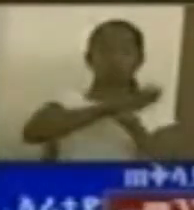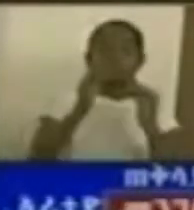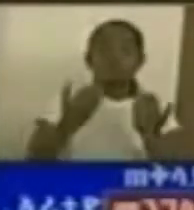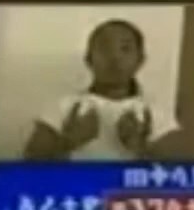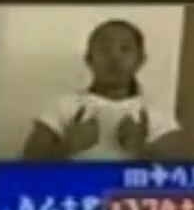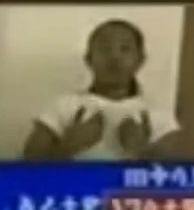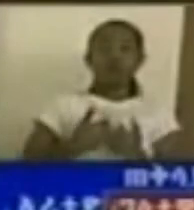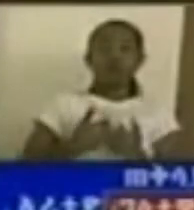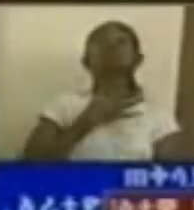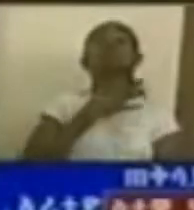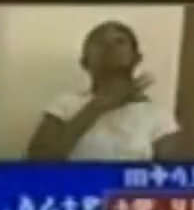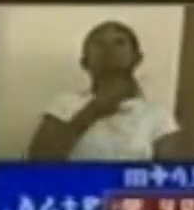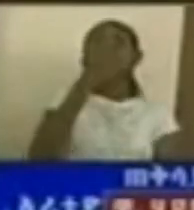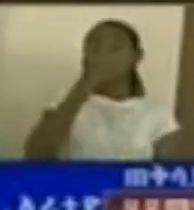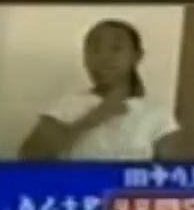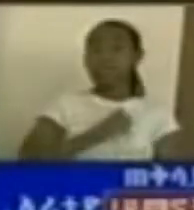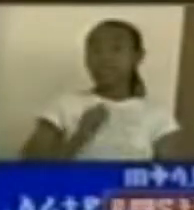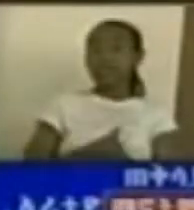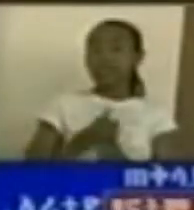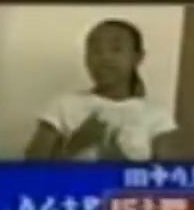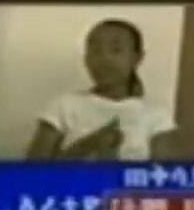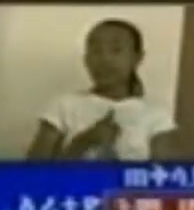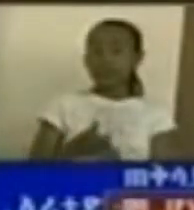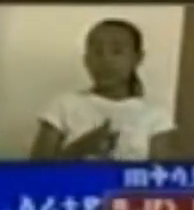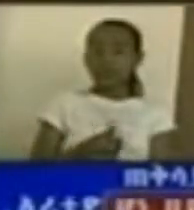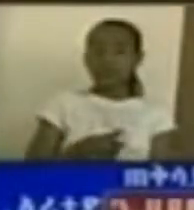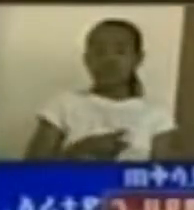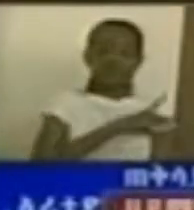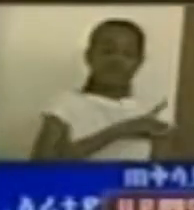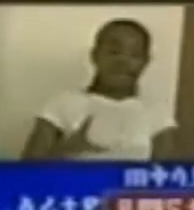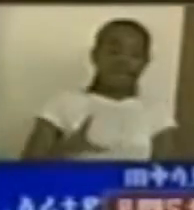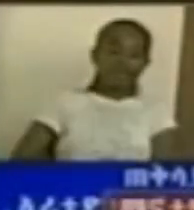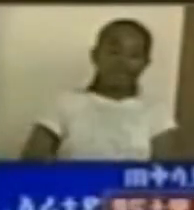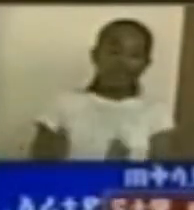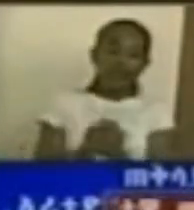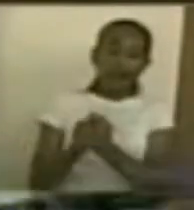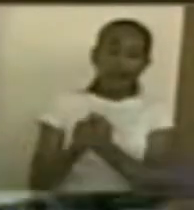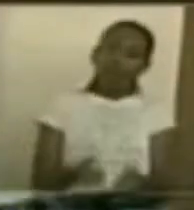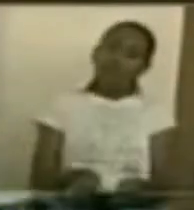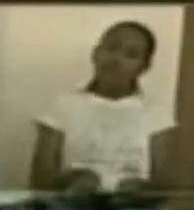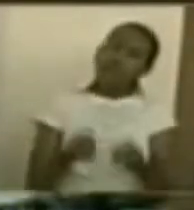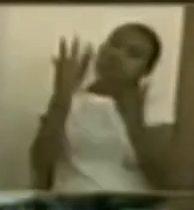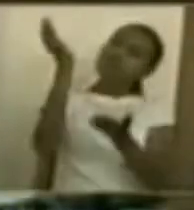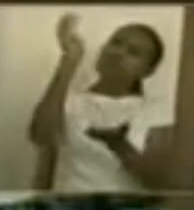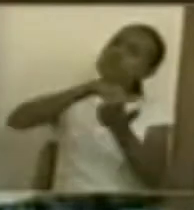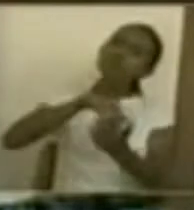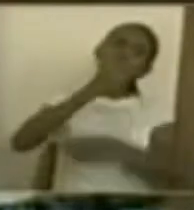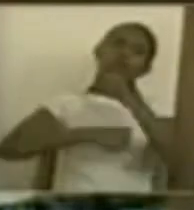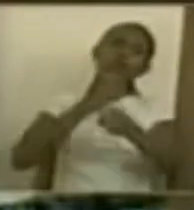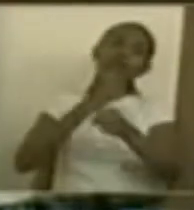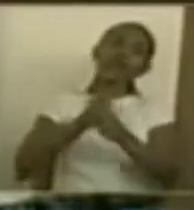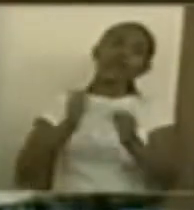ሙስሊም እምነት ተከታዮች ከክርስትናው ጋር ለብዙ ሺህ ዓመታት አብረው ኖሯል።